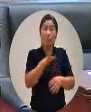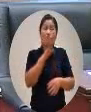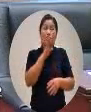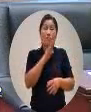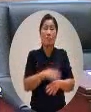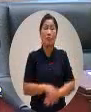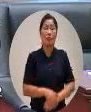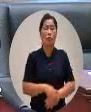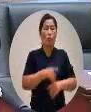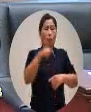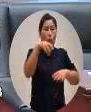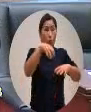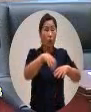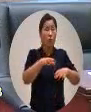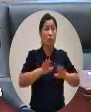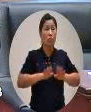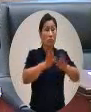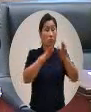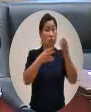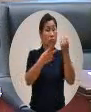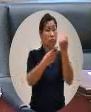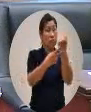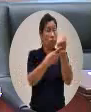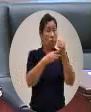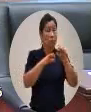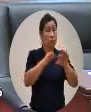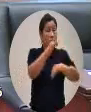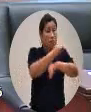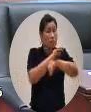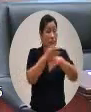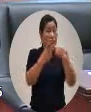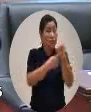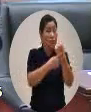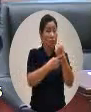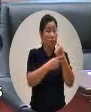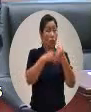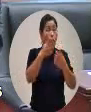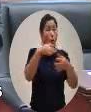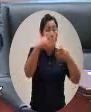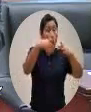有很多都是八十幾歲的先輩